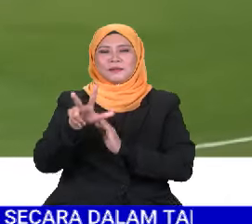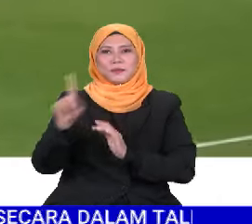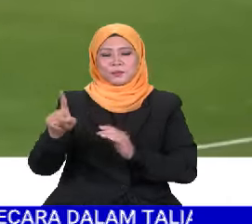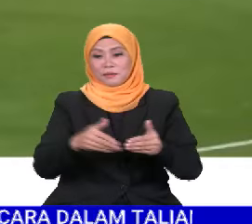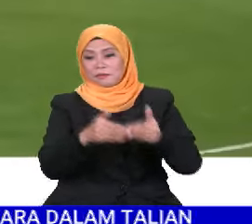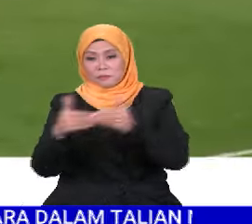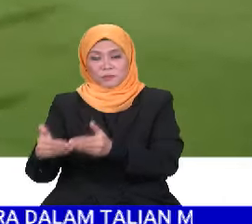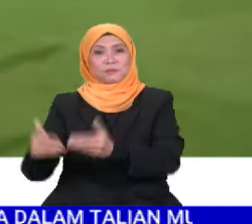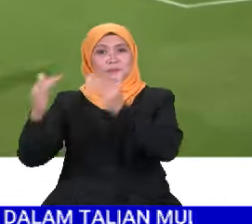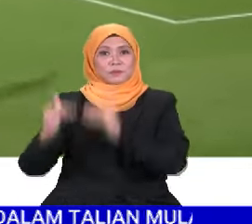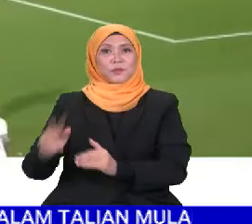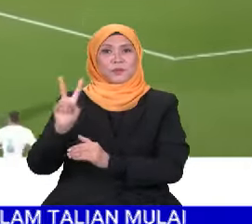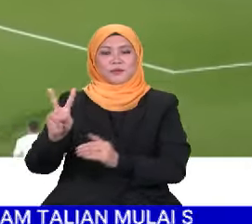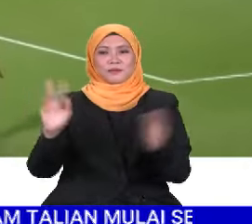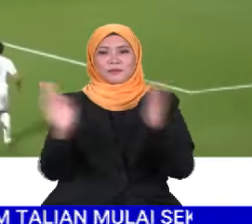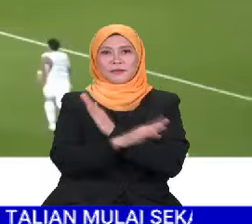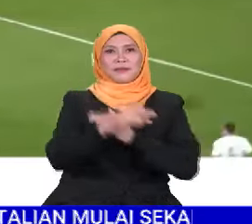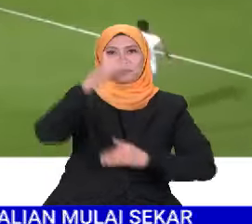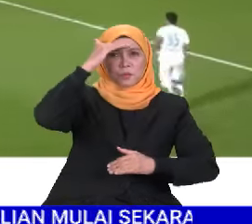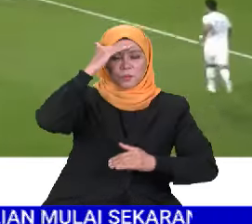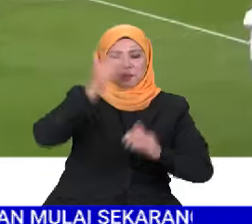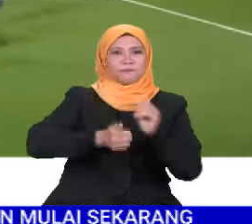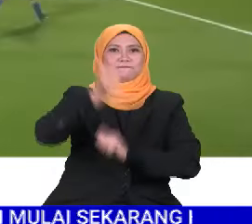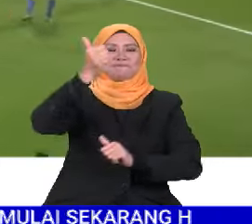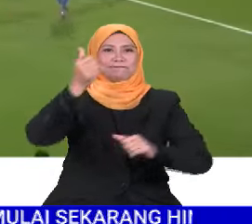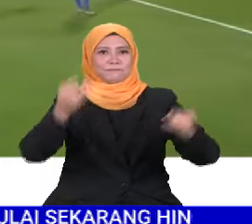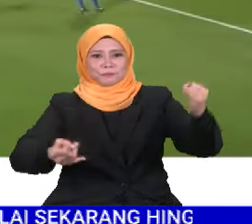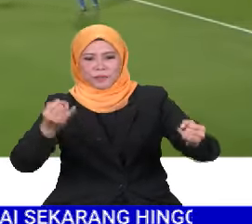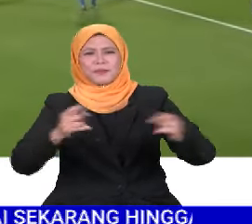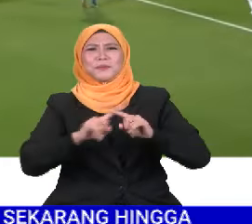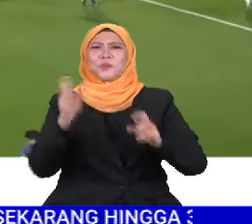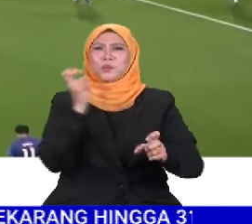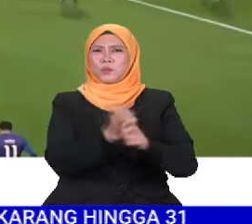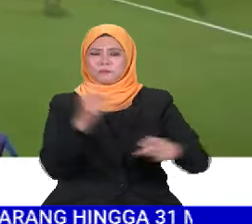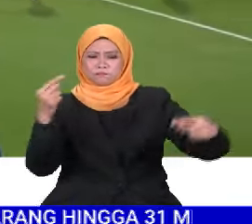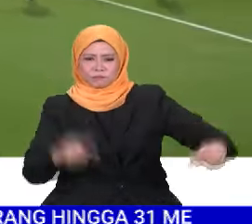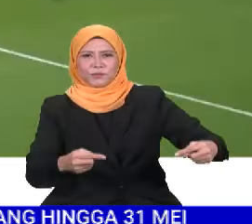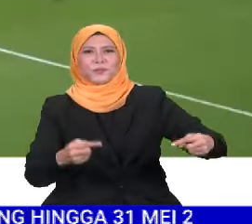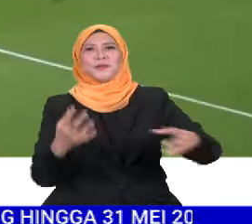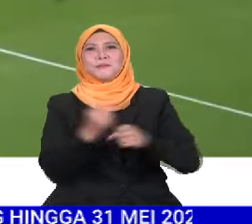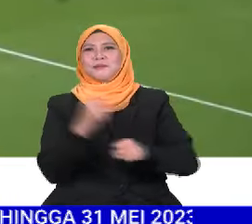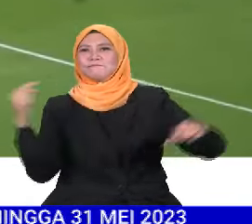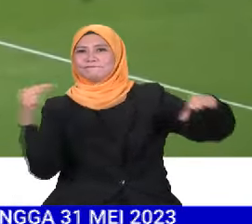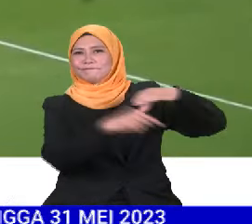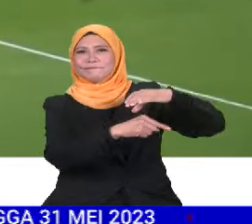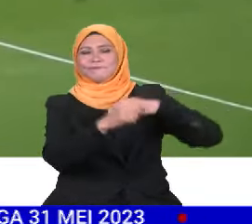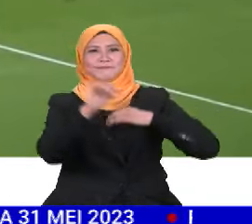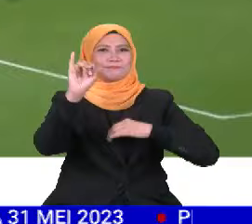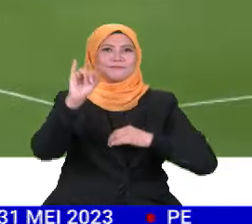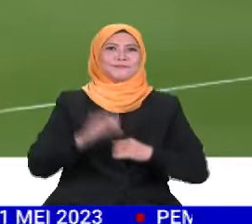babak kedua, beberapa pertukaran menyaksikan JDT berjaya mengimbangi perlawanan namun masih sukar untuk menghasilkan jaringan.